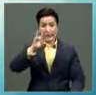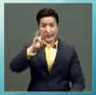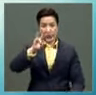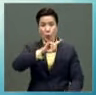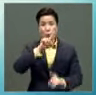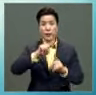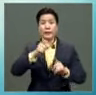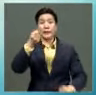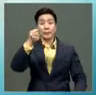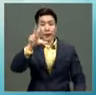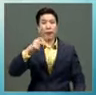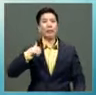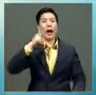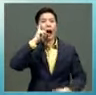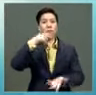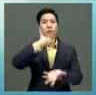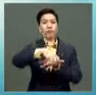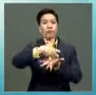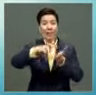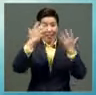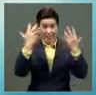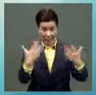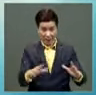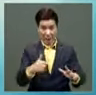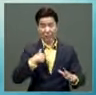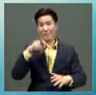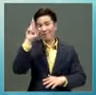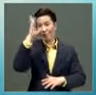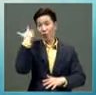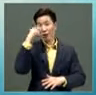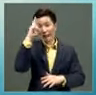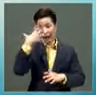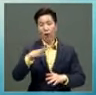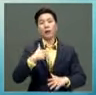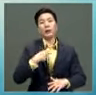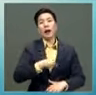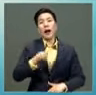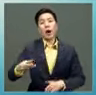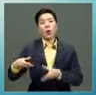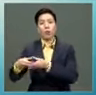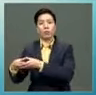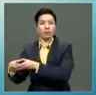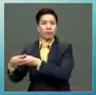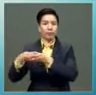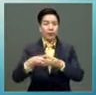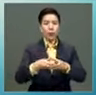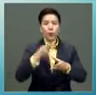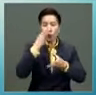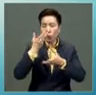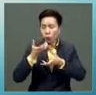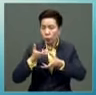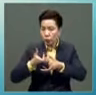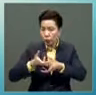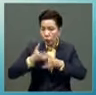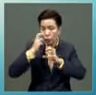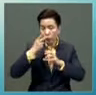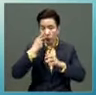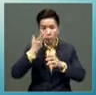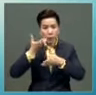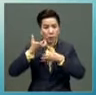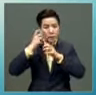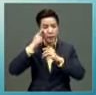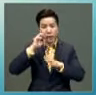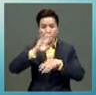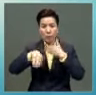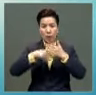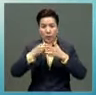นี้หลังจากที่ผมแถลงข่าวก็ทีมก็ลงไปนะครับข้อมูลทบทวนภาพการบันทึกจ